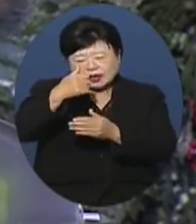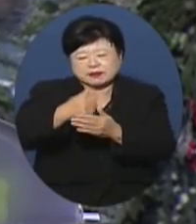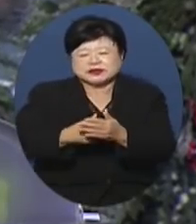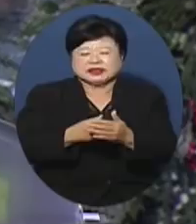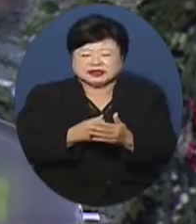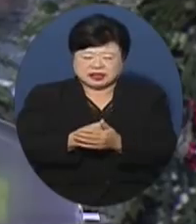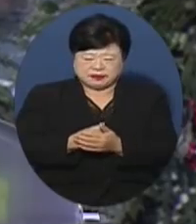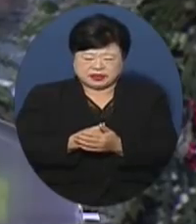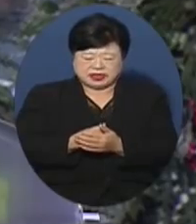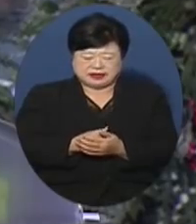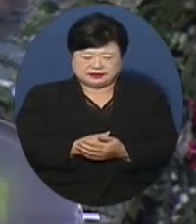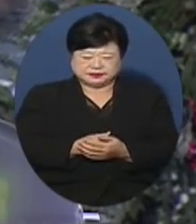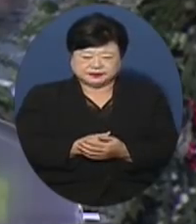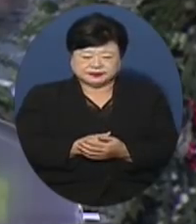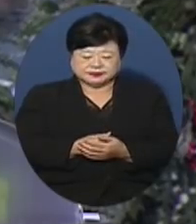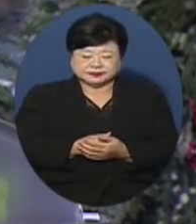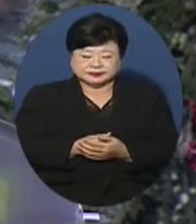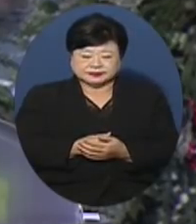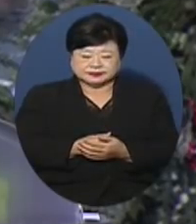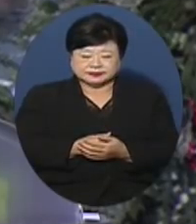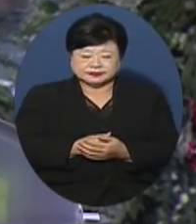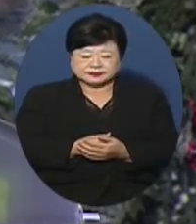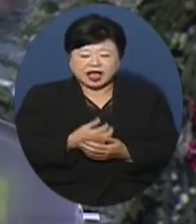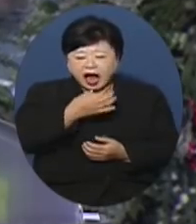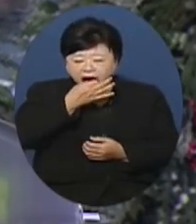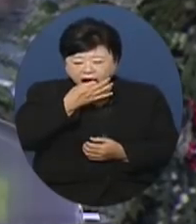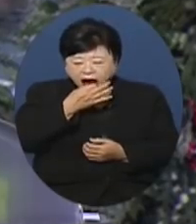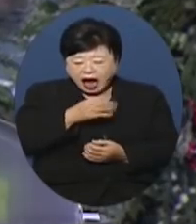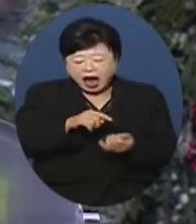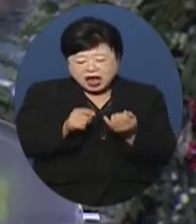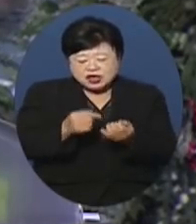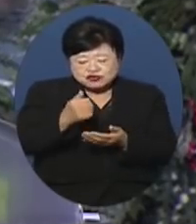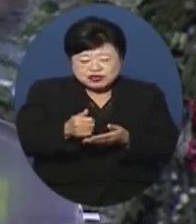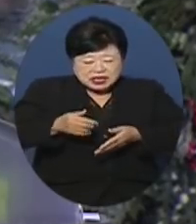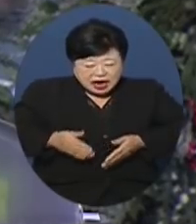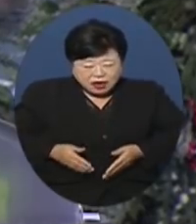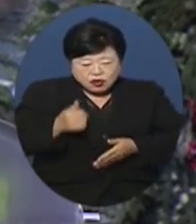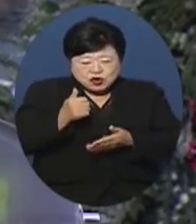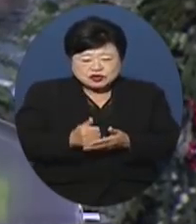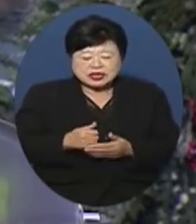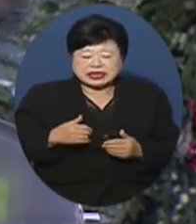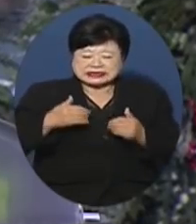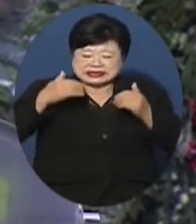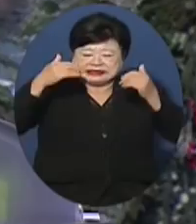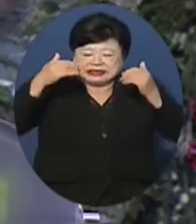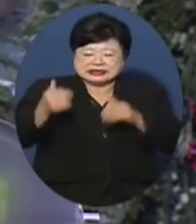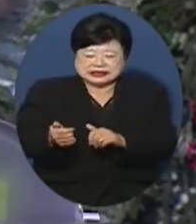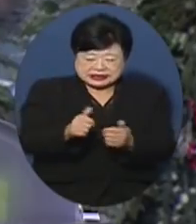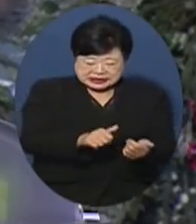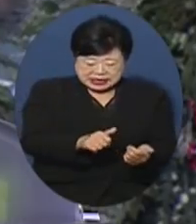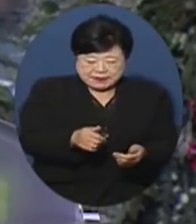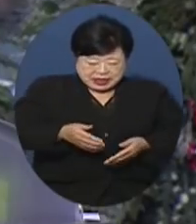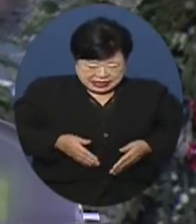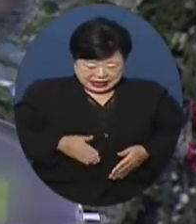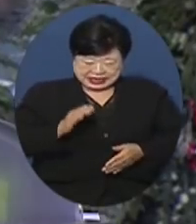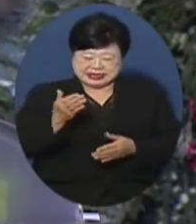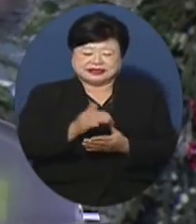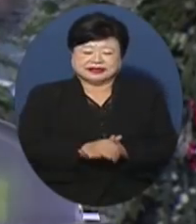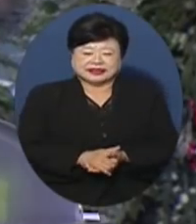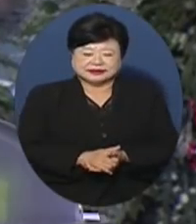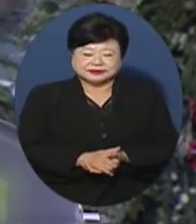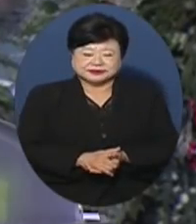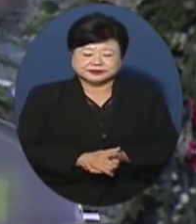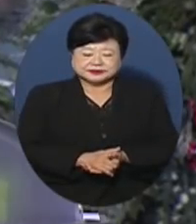끌려 미혹됨이니 욕심이 잉태한 즉 죄를 넣고 죄가 장성한 즉